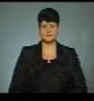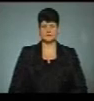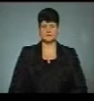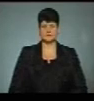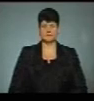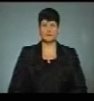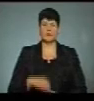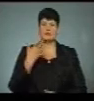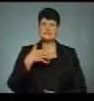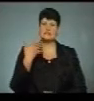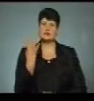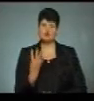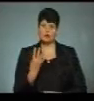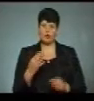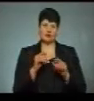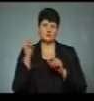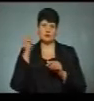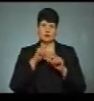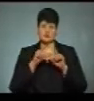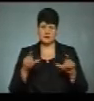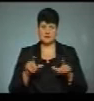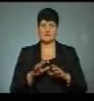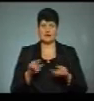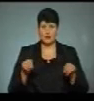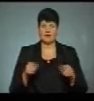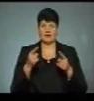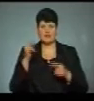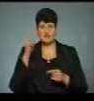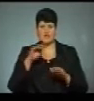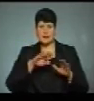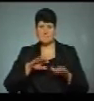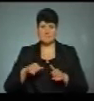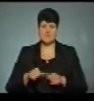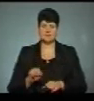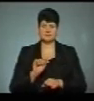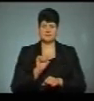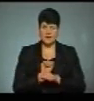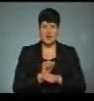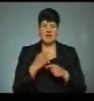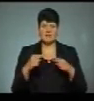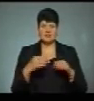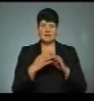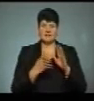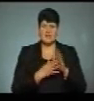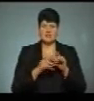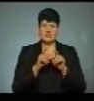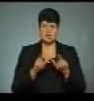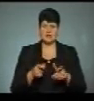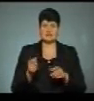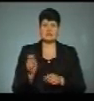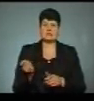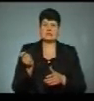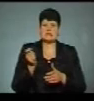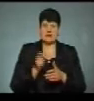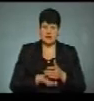У 54 освітніх закладах області відновили навчання після карантину, натомість інших 19 шкіл закрили на карантин